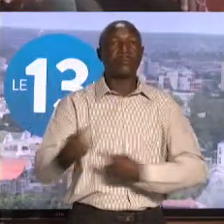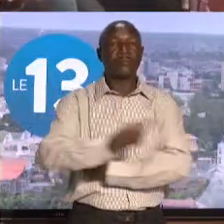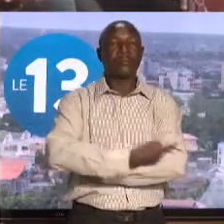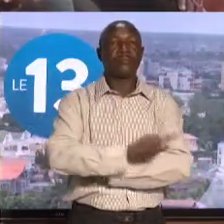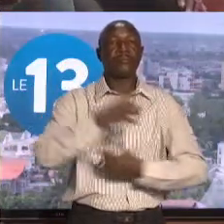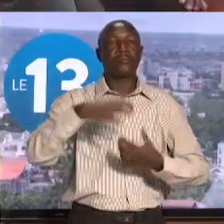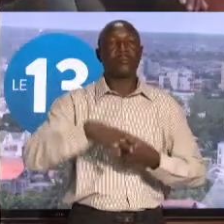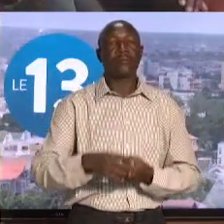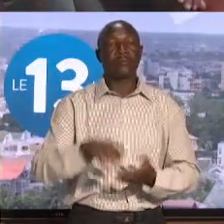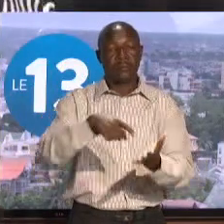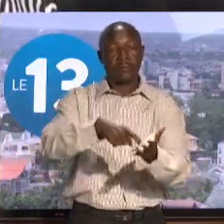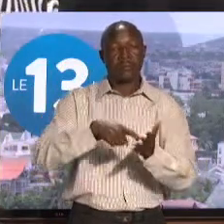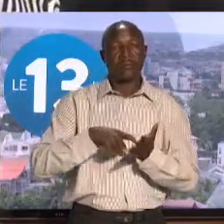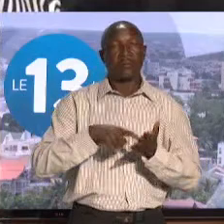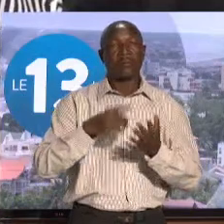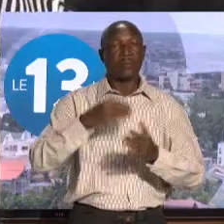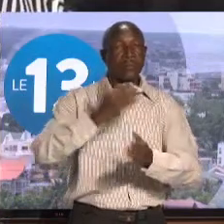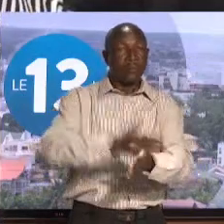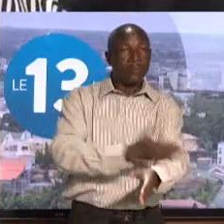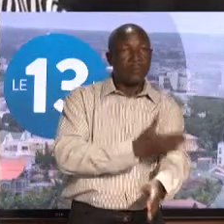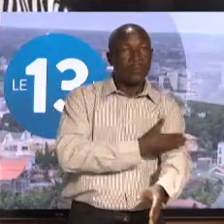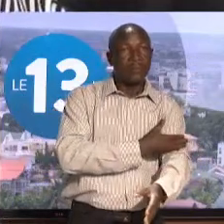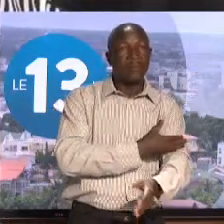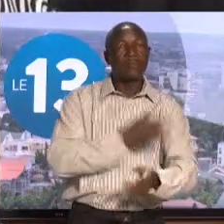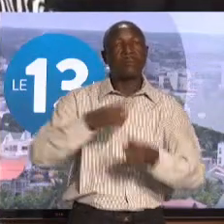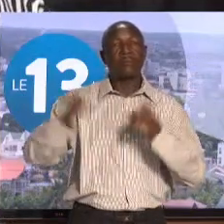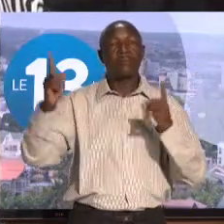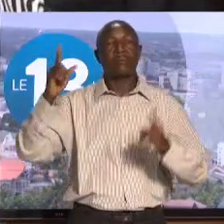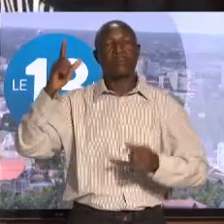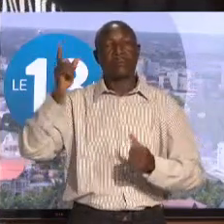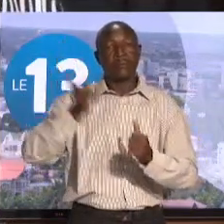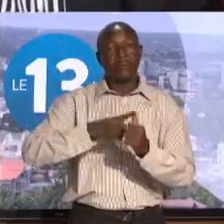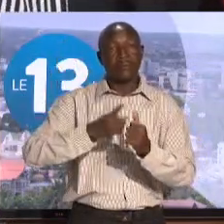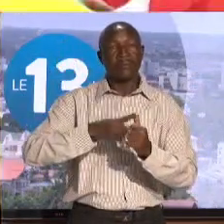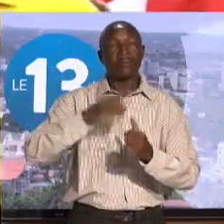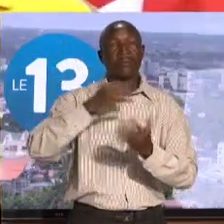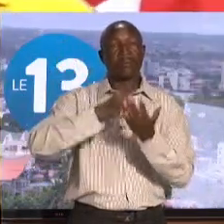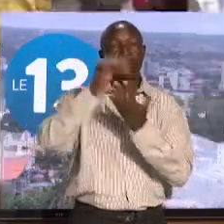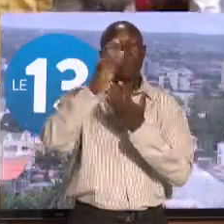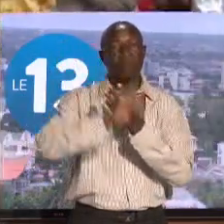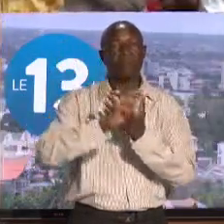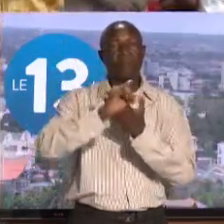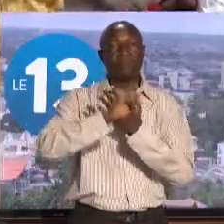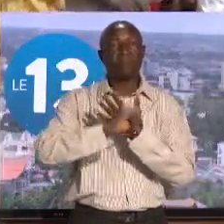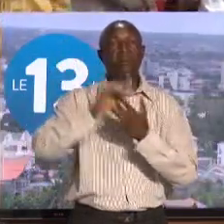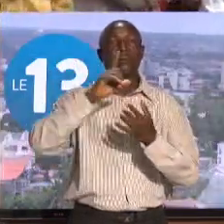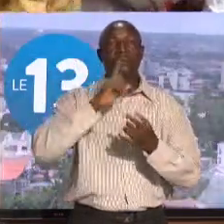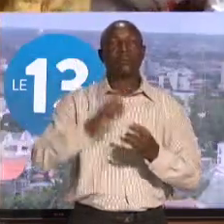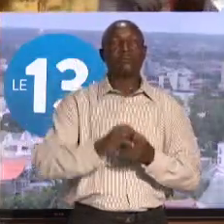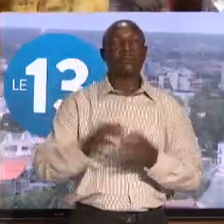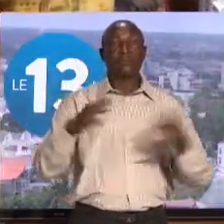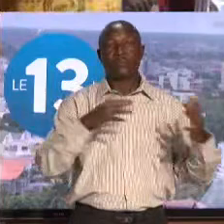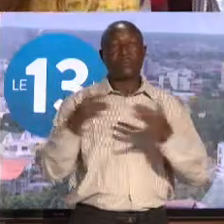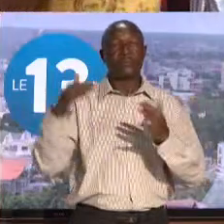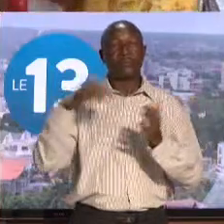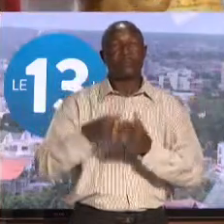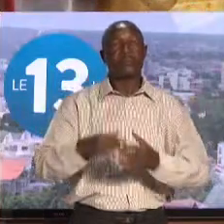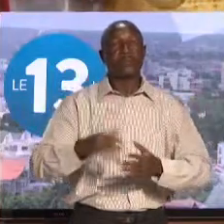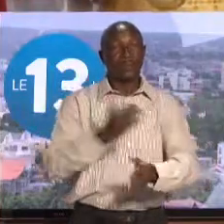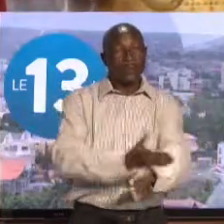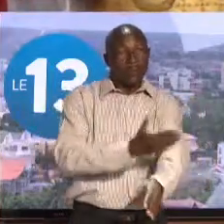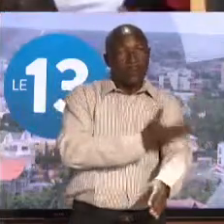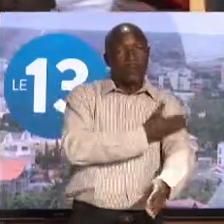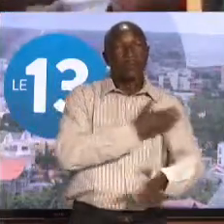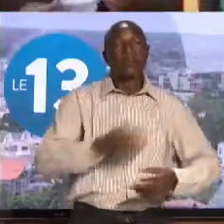revendications ont certes évolué, mais le 1er mai reste une journée de lutte pour l'amélioration des conditions de vie et de travail,